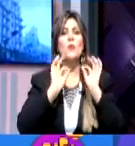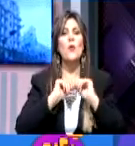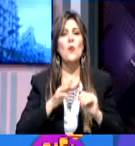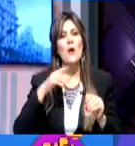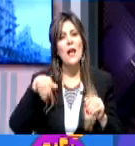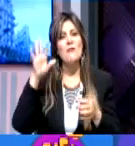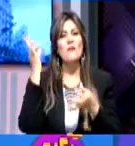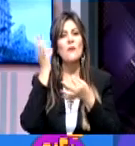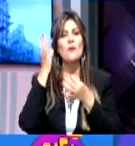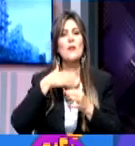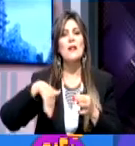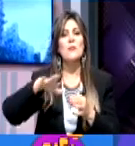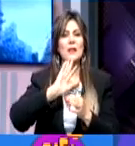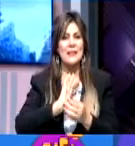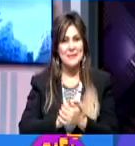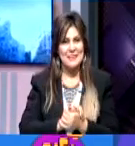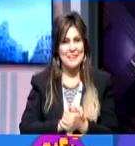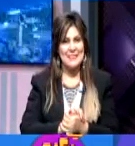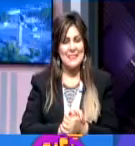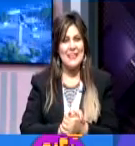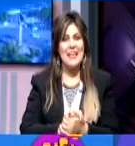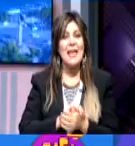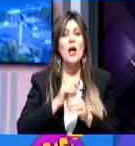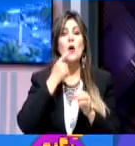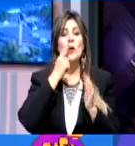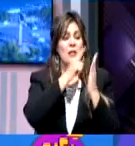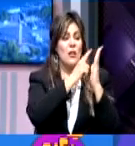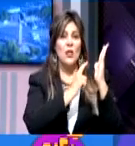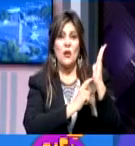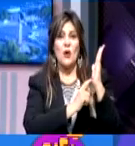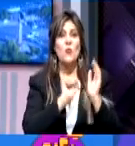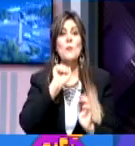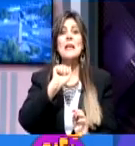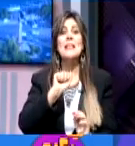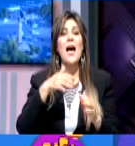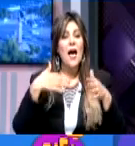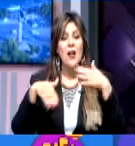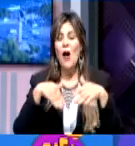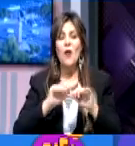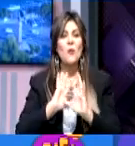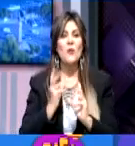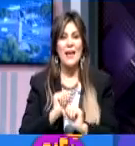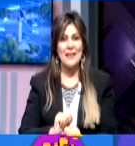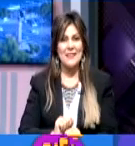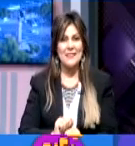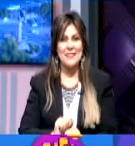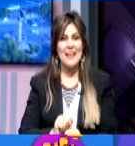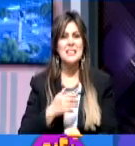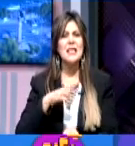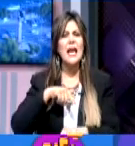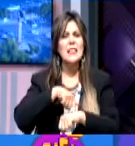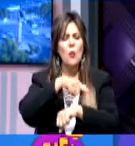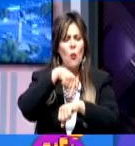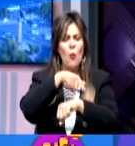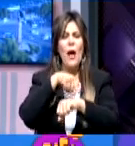ان يطبق عليهم بدستور مصر وقانون ذوي الإعاقة بتاعهم زي الأصحاء. بالظبط كده، لان طبعا خدنا فترة كبيرة